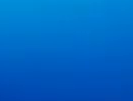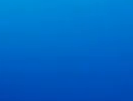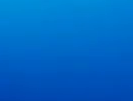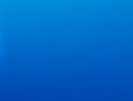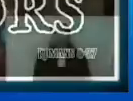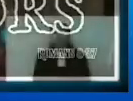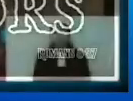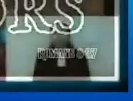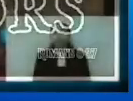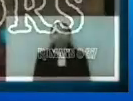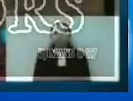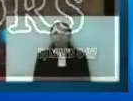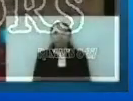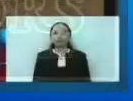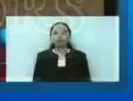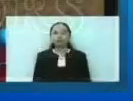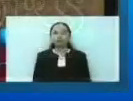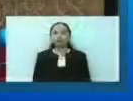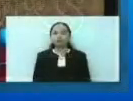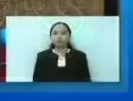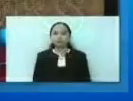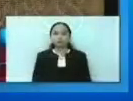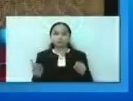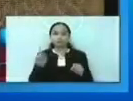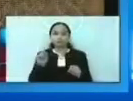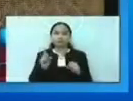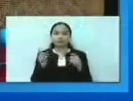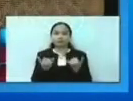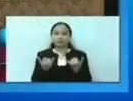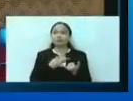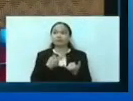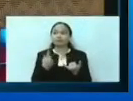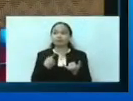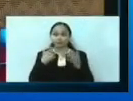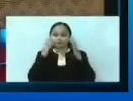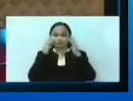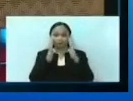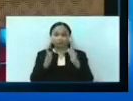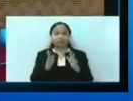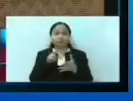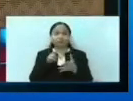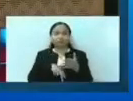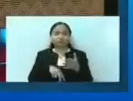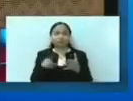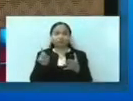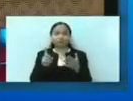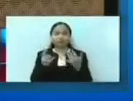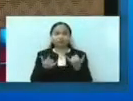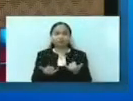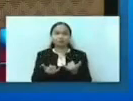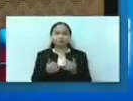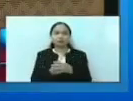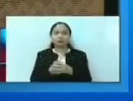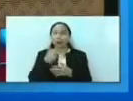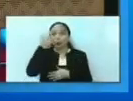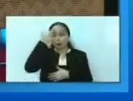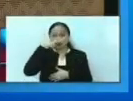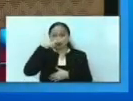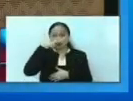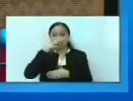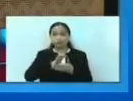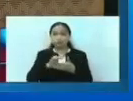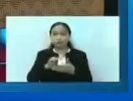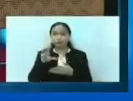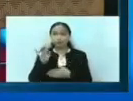conquerors. Alright, let's read the main verse. Dominic, pakibasa. Romans chapter 8 verse